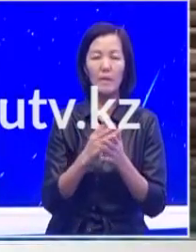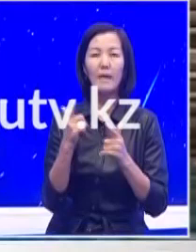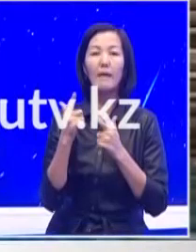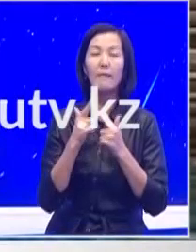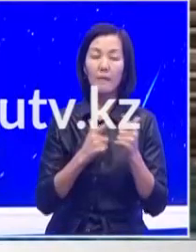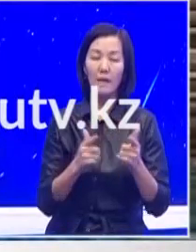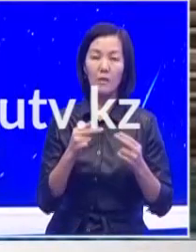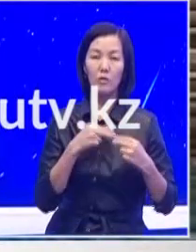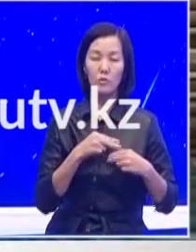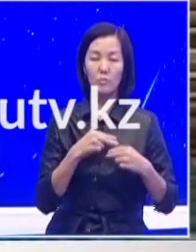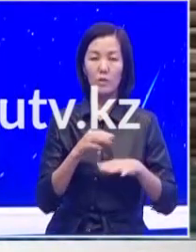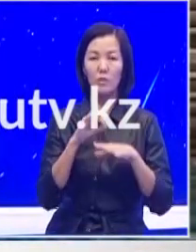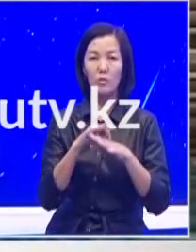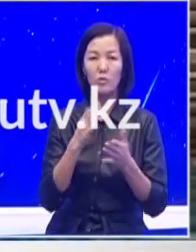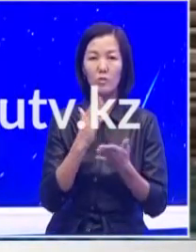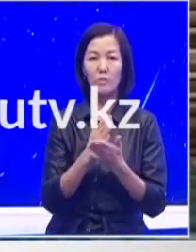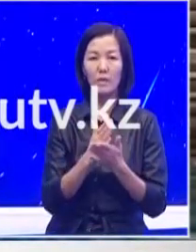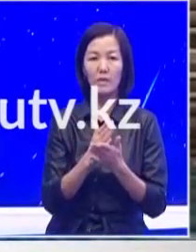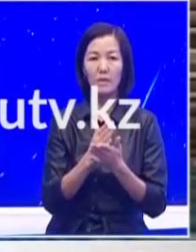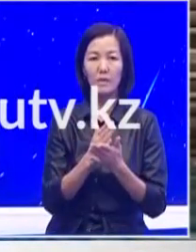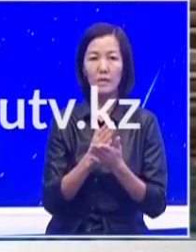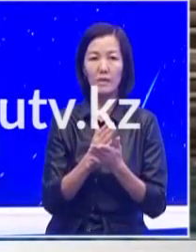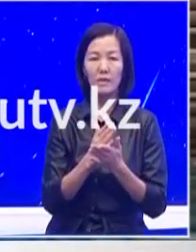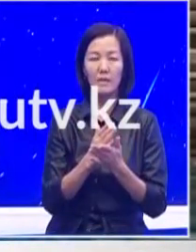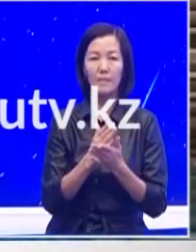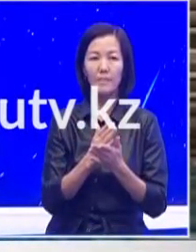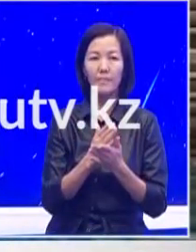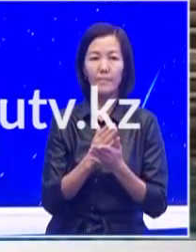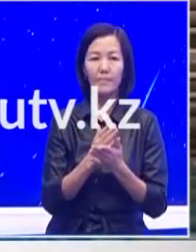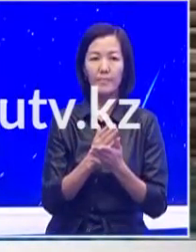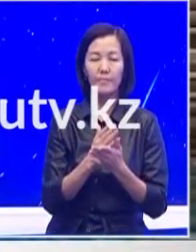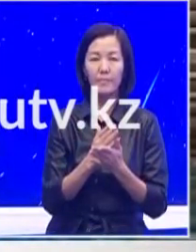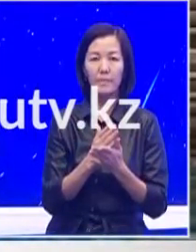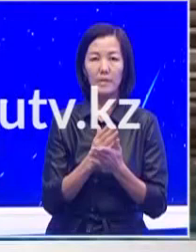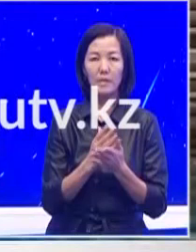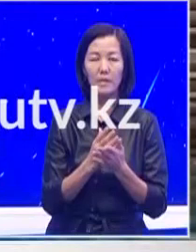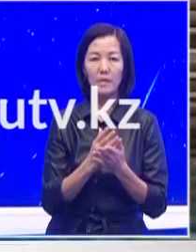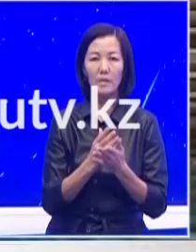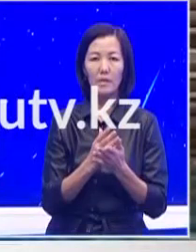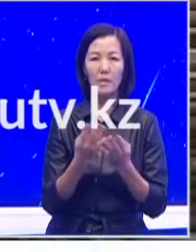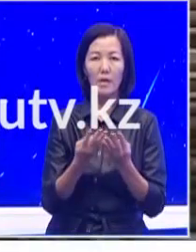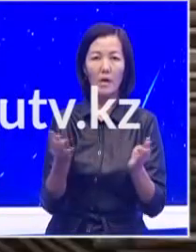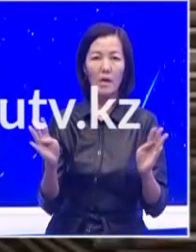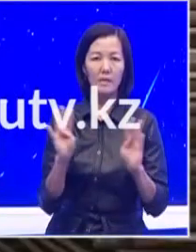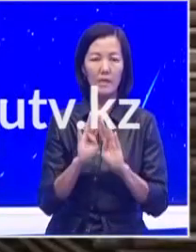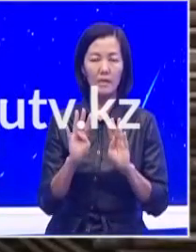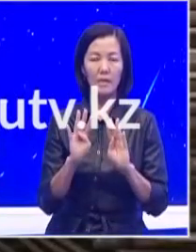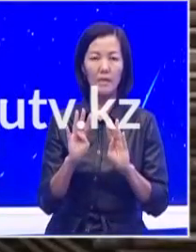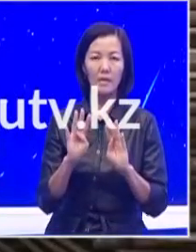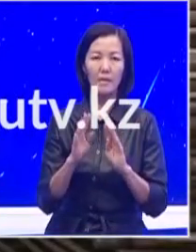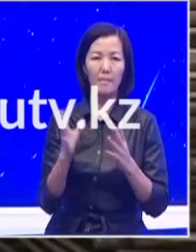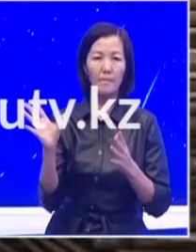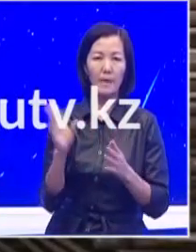жатыр. Қазандықтарды опрессовывать етіп, ТЭЦ-та қазандықтарды опрессовывать етіп, гидроиспытание жасап,